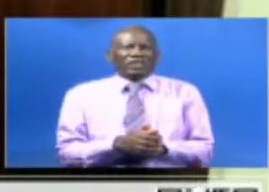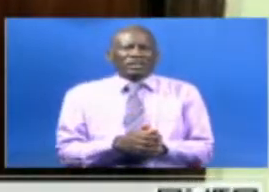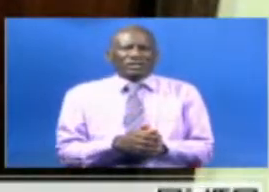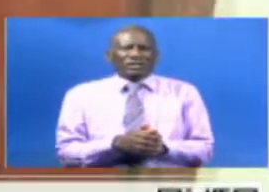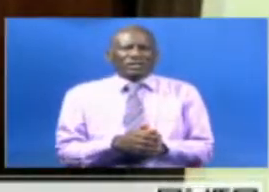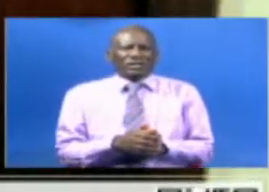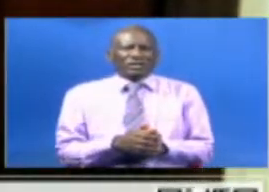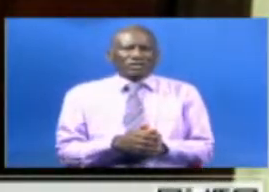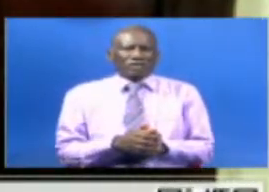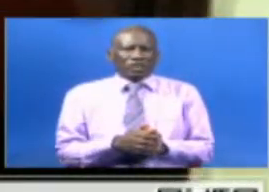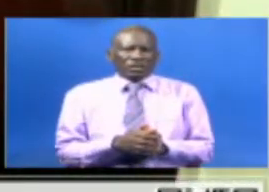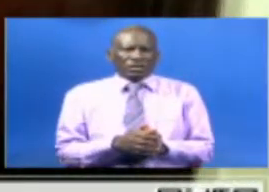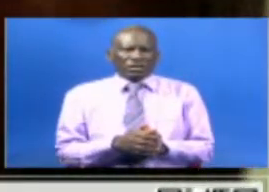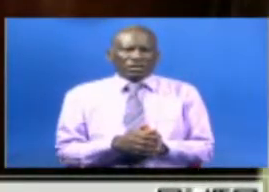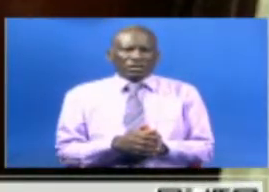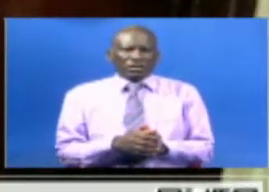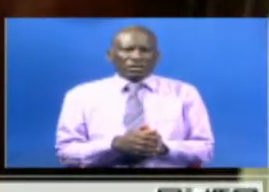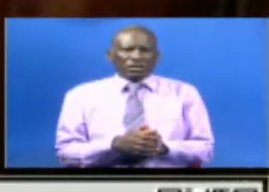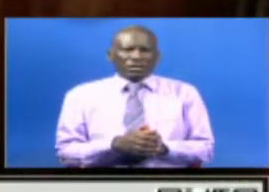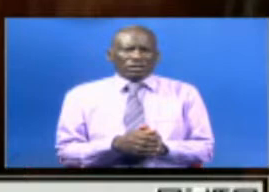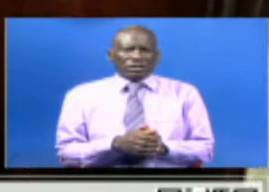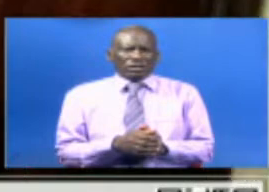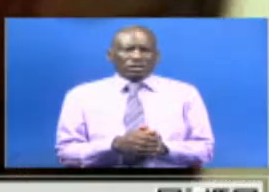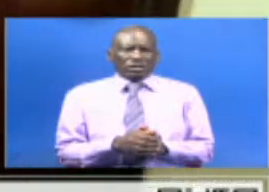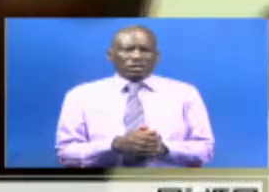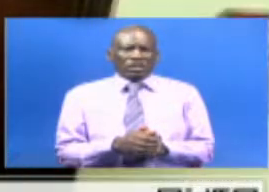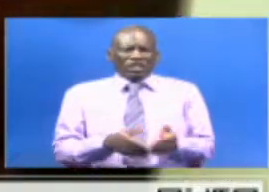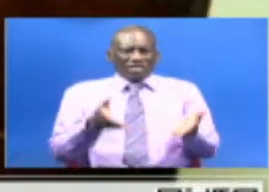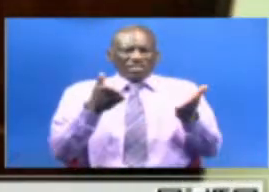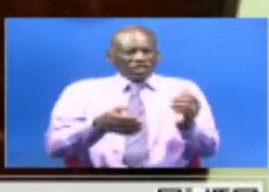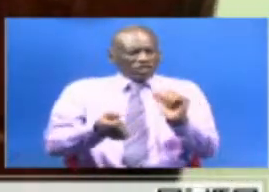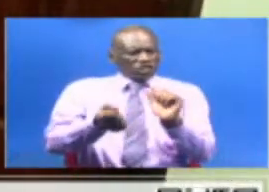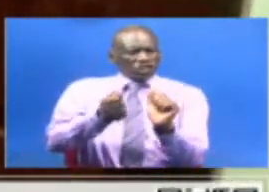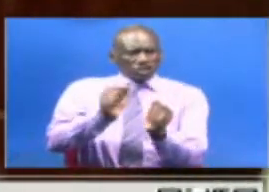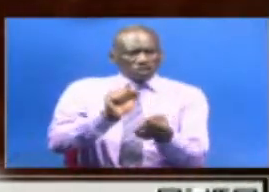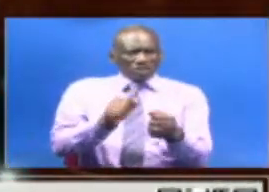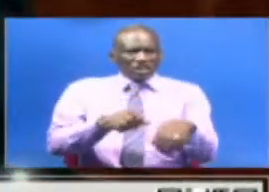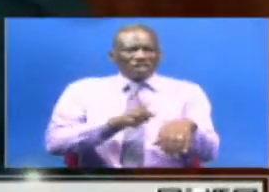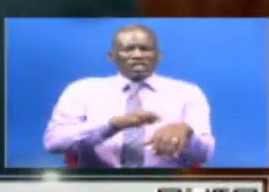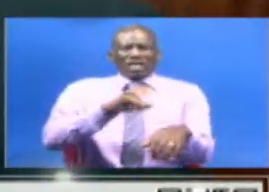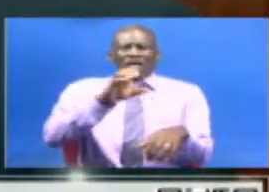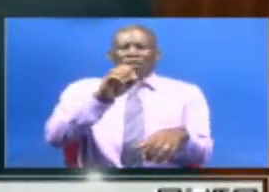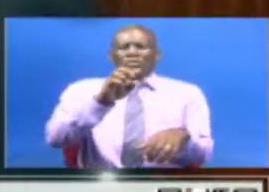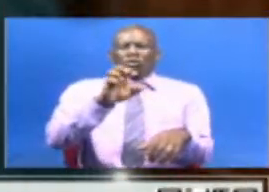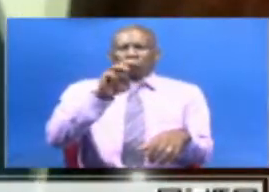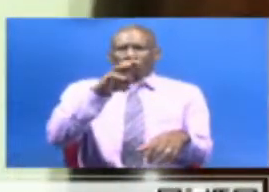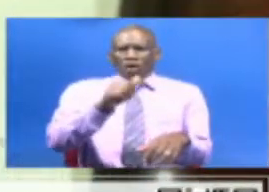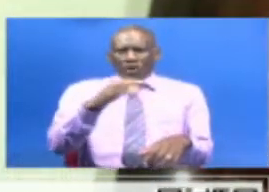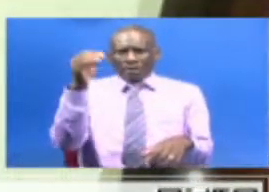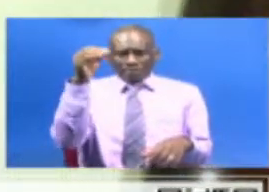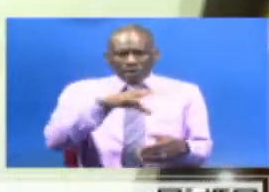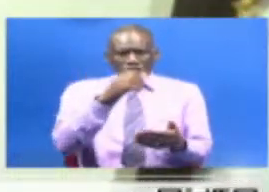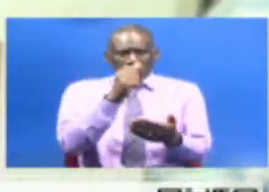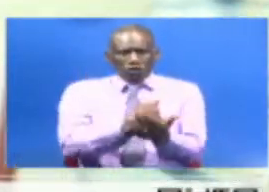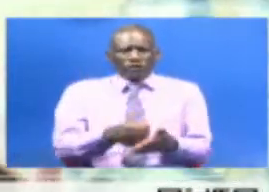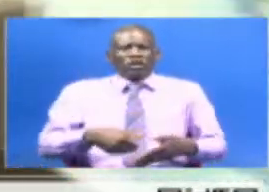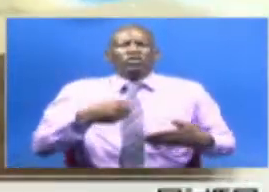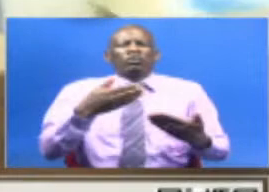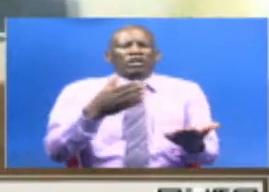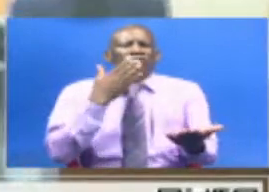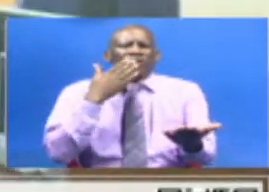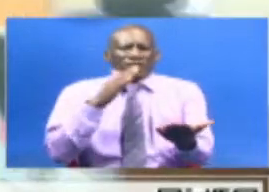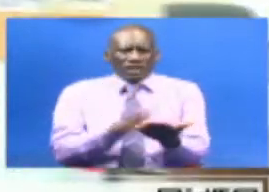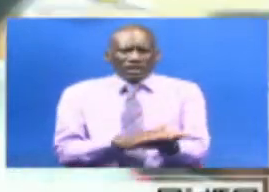Please, I want to give you my leave. Mambo yalibadilika wakati Oruma alirejea ofisini kuwasilisha barua yake